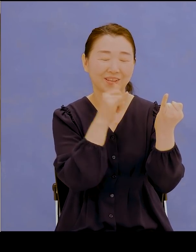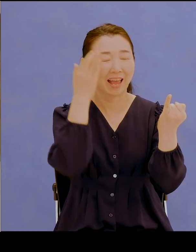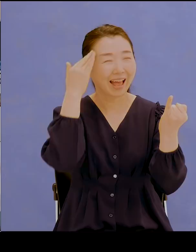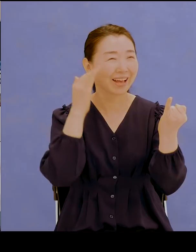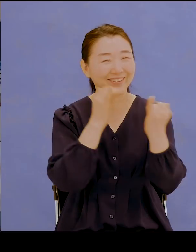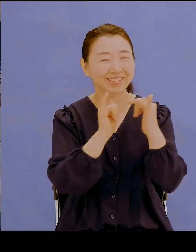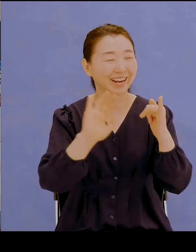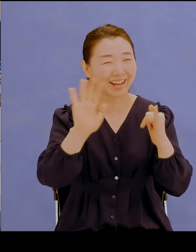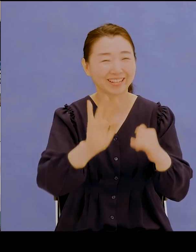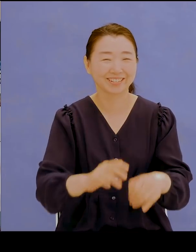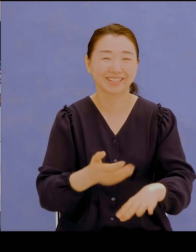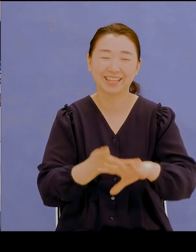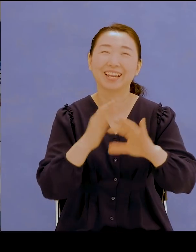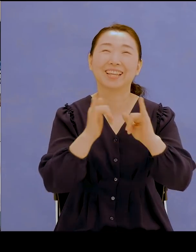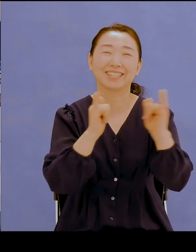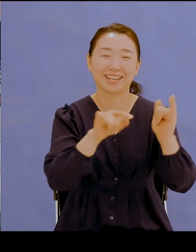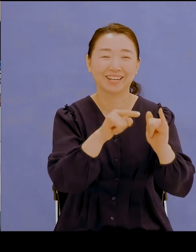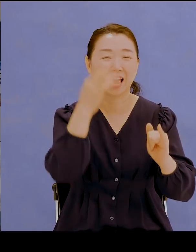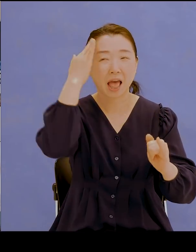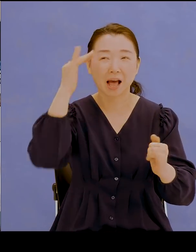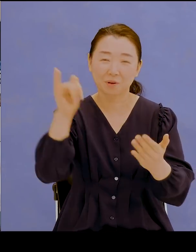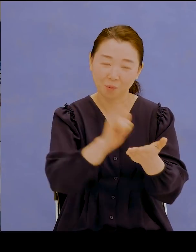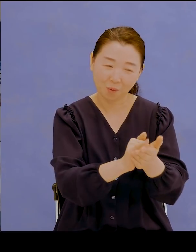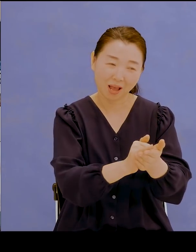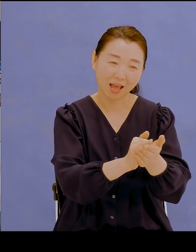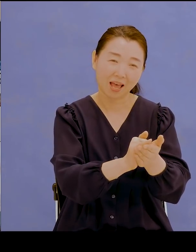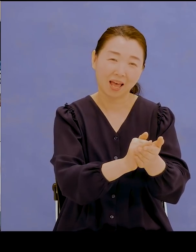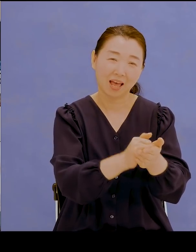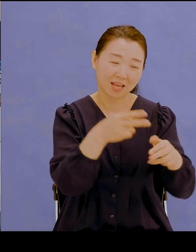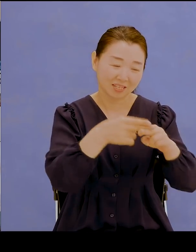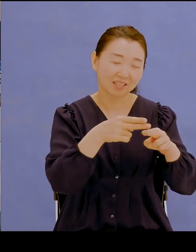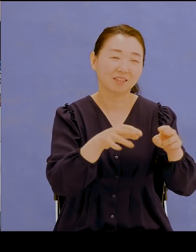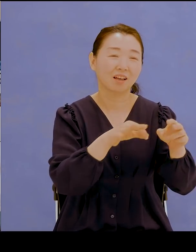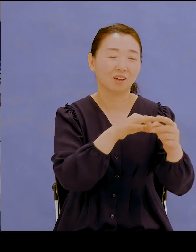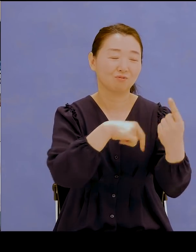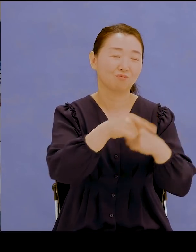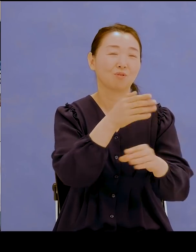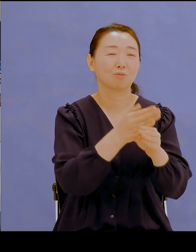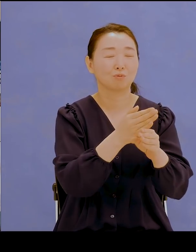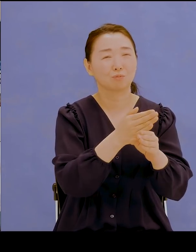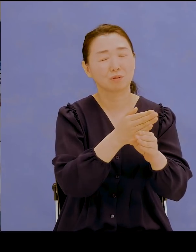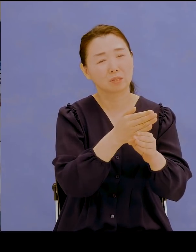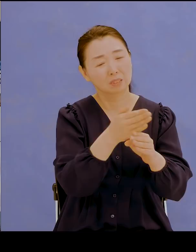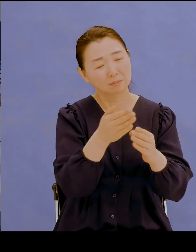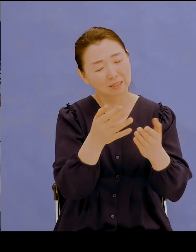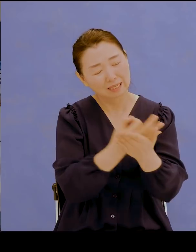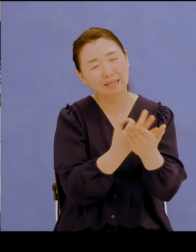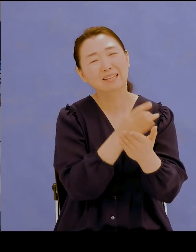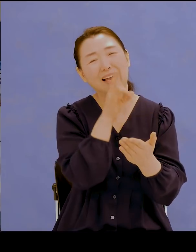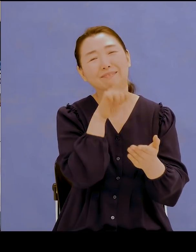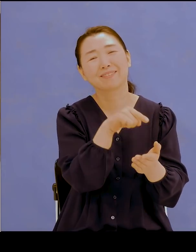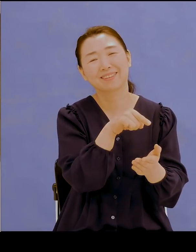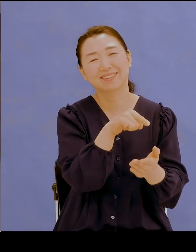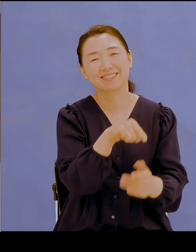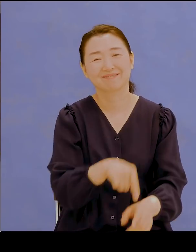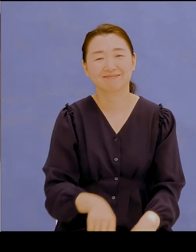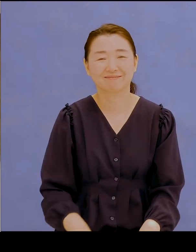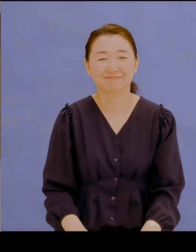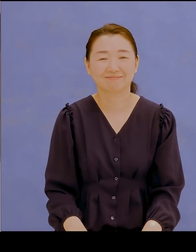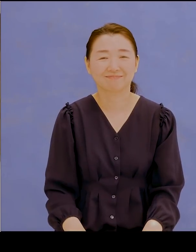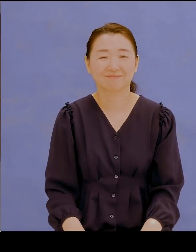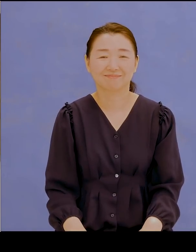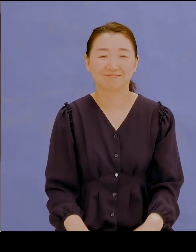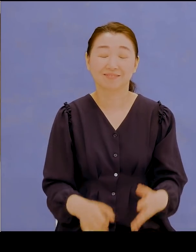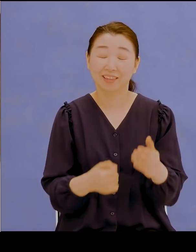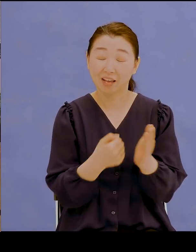네네. 그래서 그 언니가 이제 한국에 오셔가지고 식당을 했는데 네. 그게 좀 장사가 잘 안 돼요. 네. 그러다